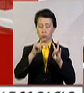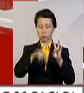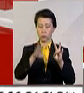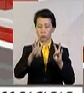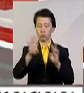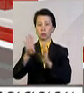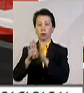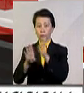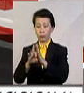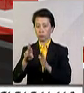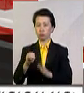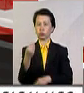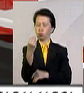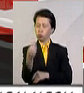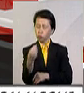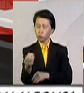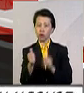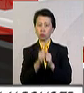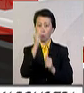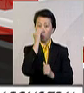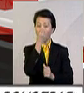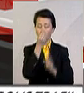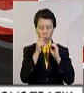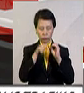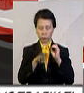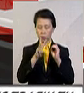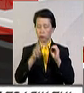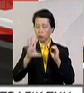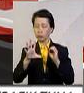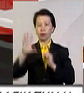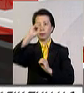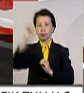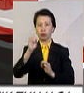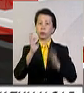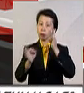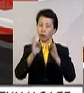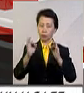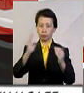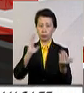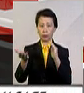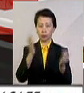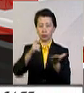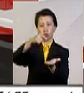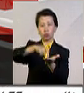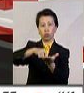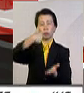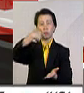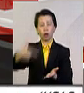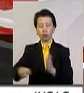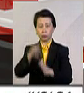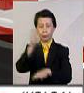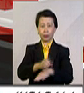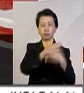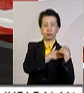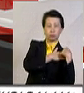ringgit ialah bon termurah dengan faedah 0.65% jika dibandingkan hutang lama yang terpaksa